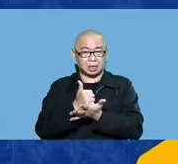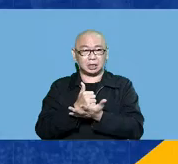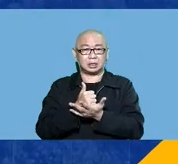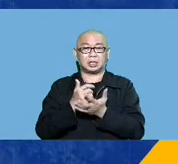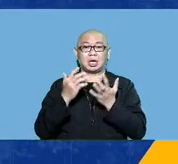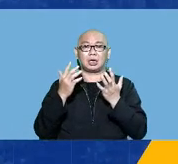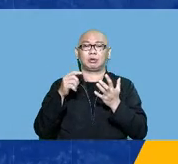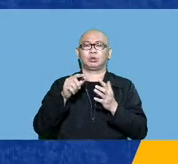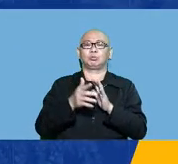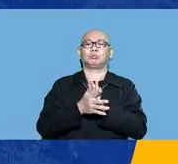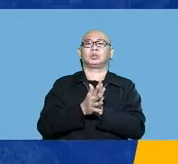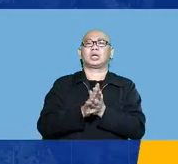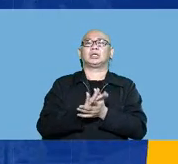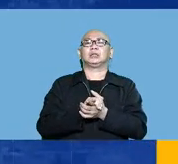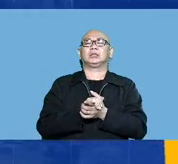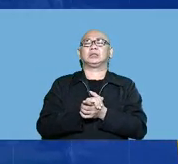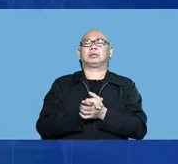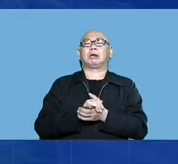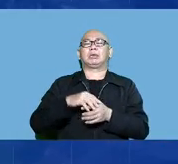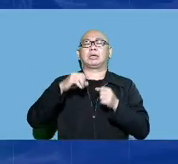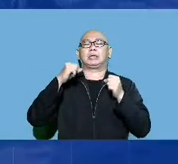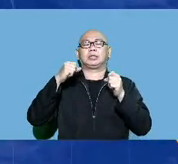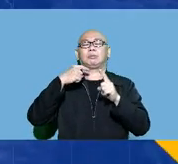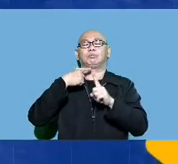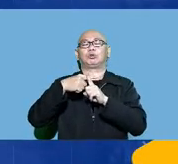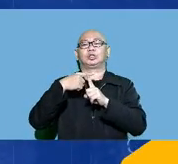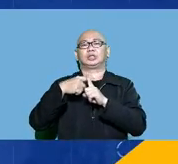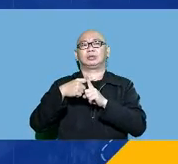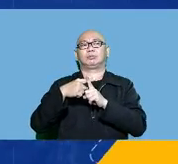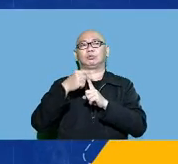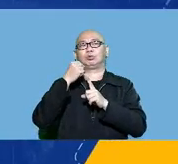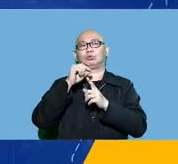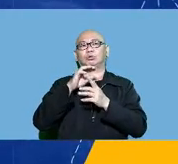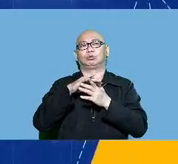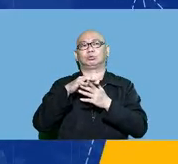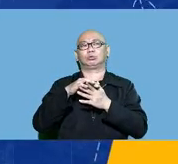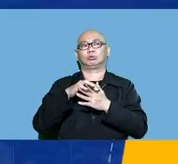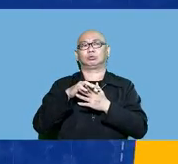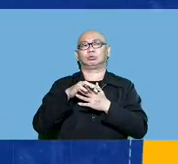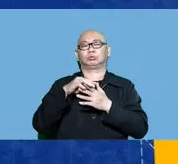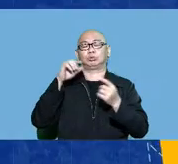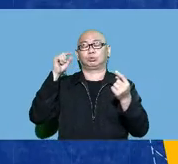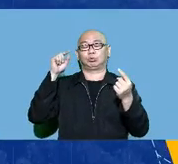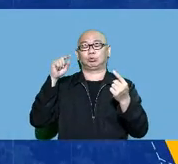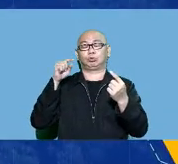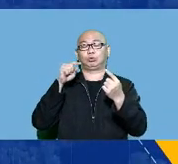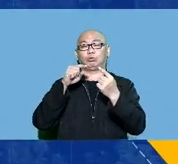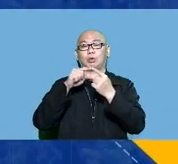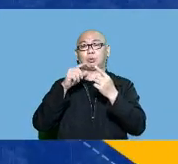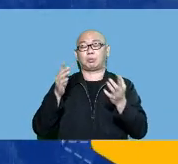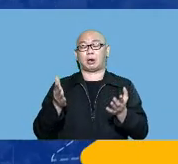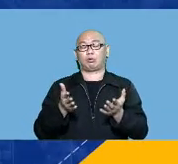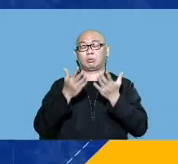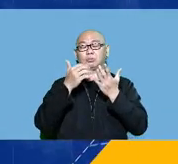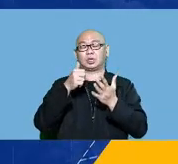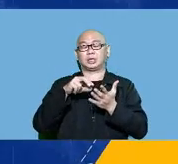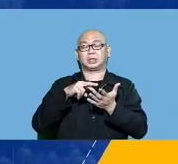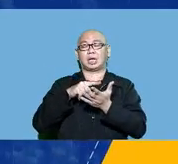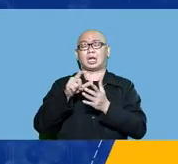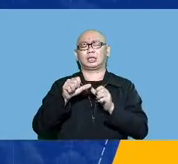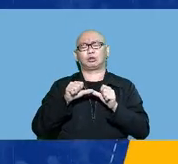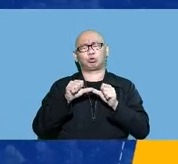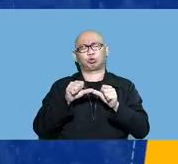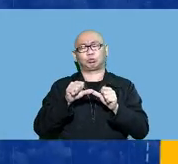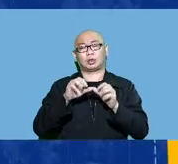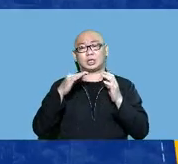diharapkan itu menjadi energi yang positif bagi tercapainya tujuan pembangunan secara berkelanjutan. Masyarakat